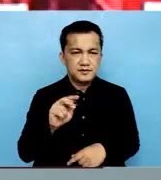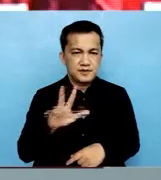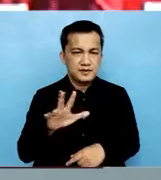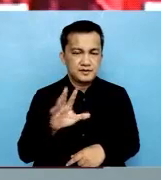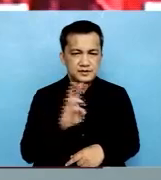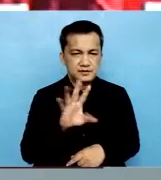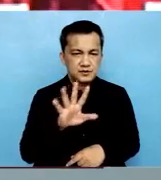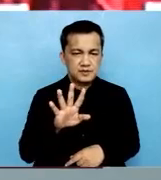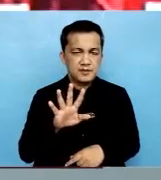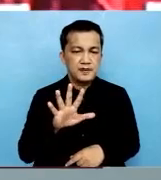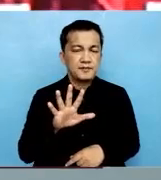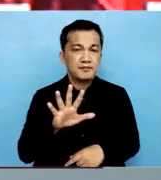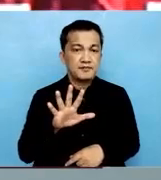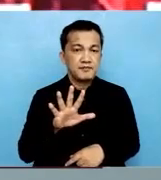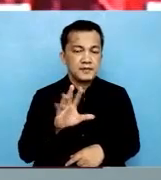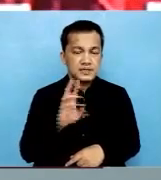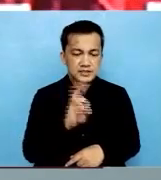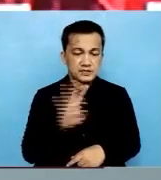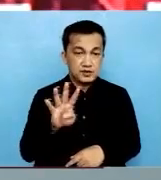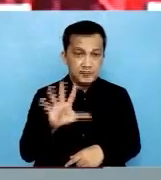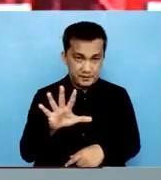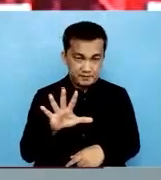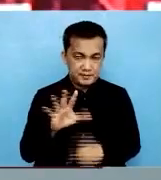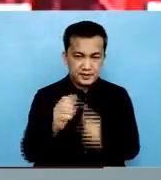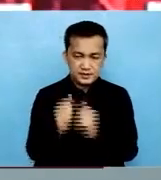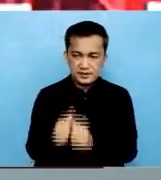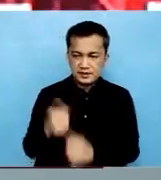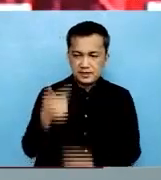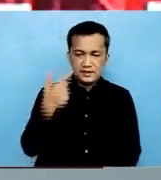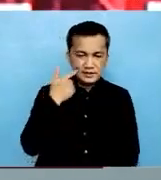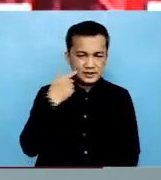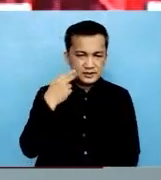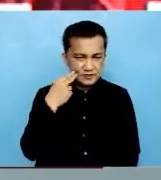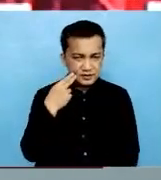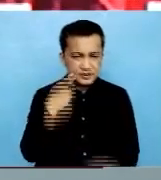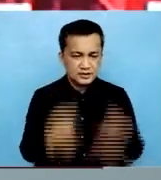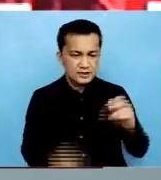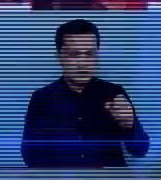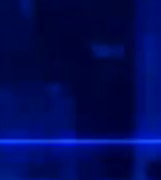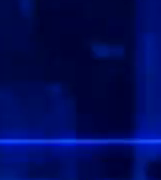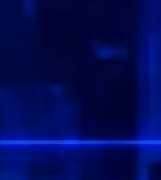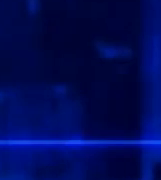6:45 p.m. Makakasama po natin sina Gretchen Ho at Chester De Los Santos.